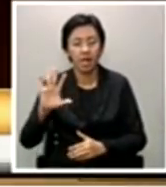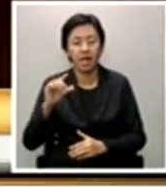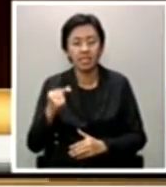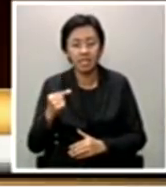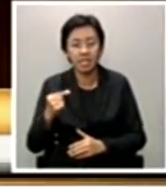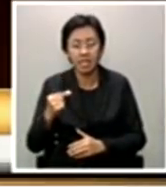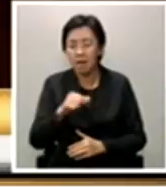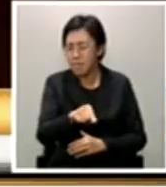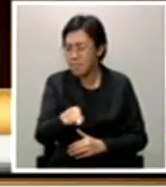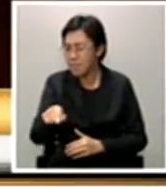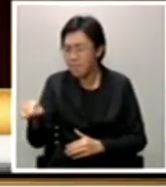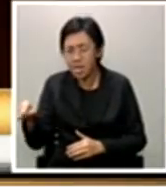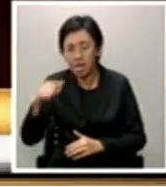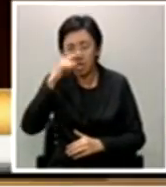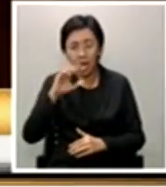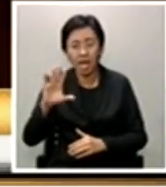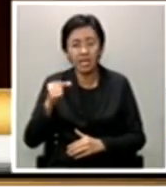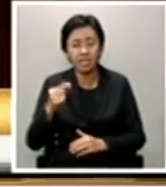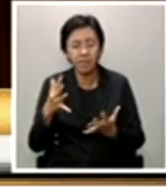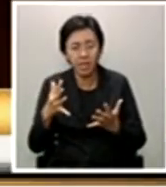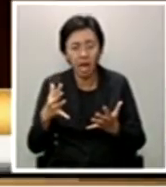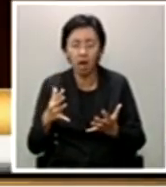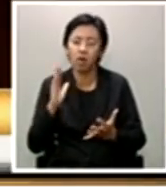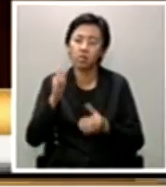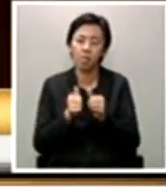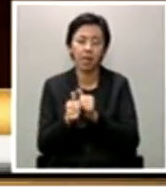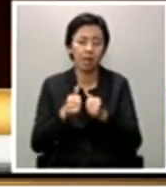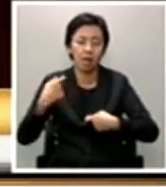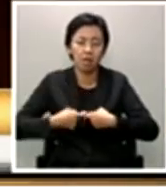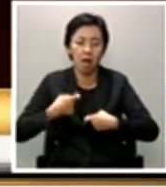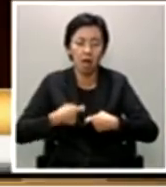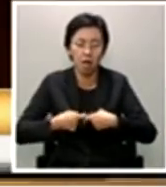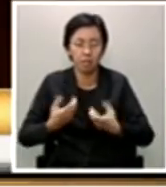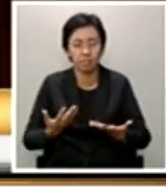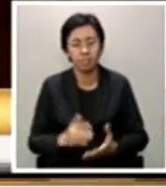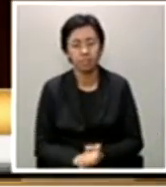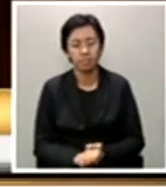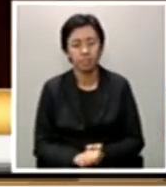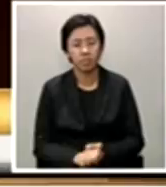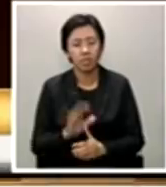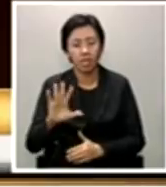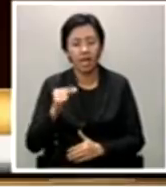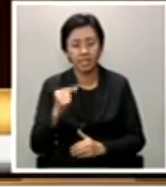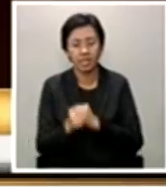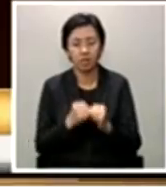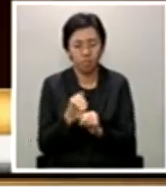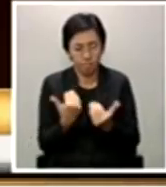ราไม่มี 5G อีกหน่อยผลิตภาพการผลิตของเราสู้เขาไม่ได้ไม่มีใครอยู่กับเราเราก็จะมี 5G ในปี